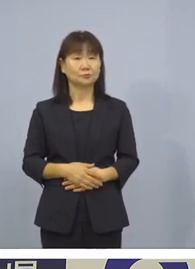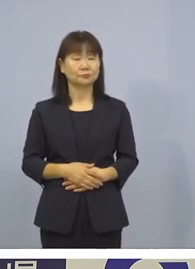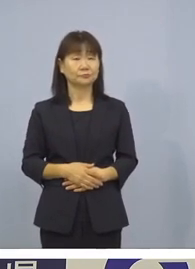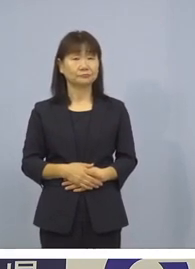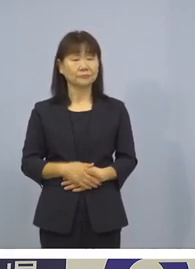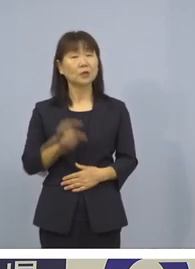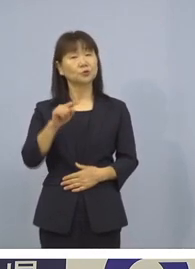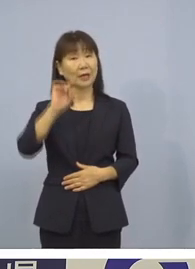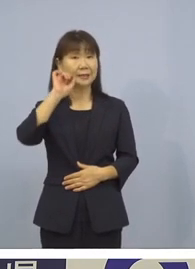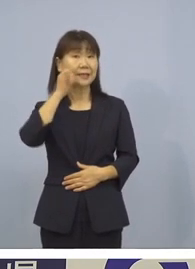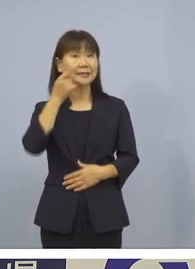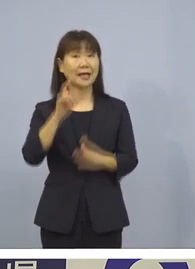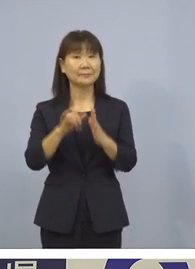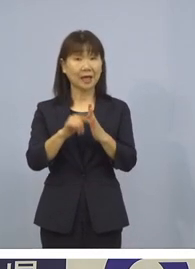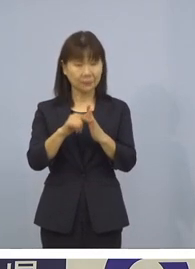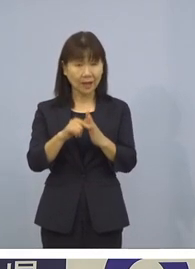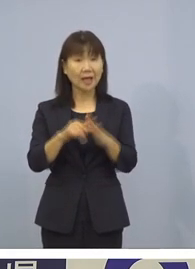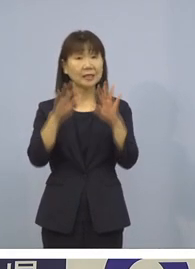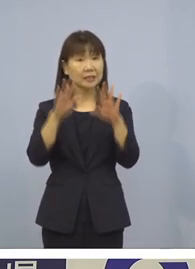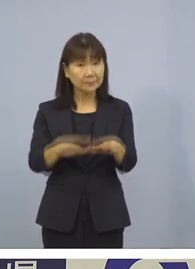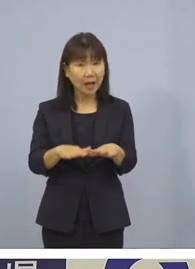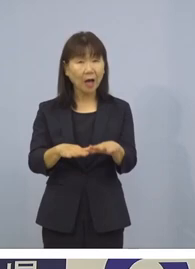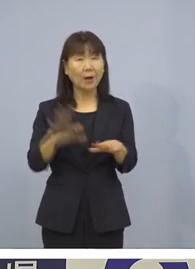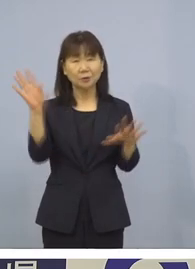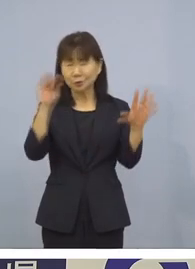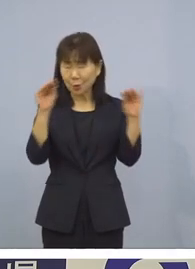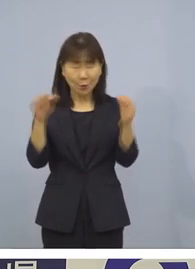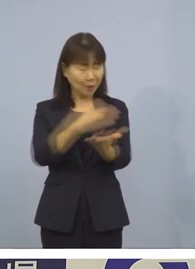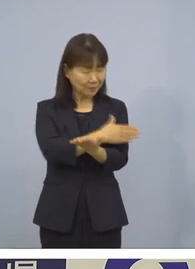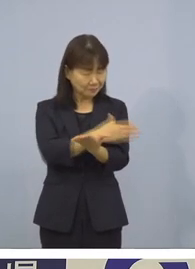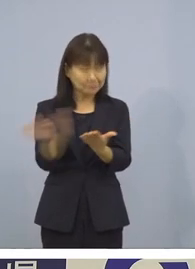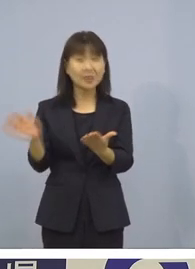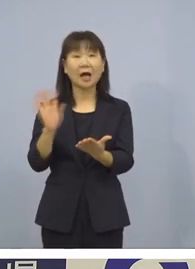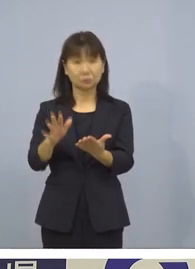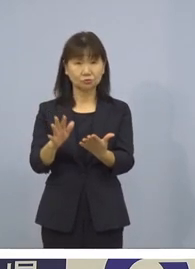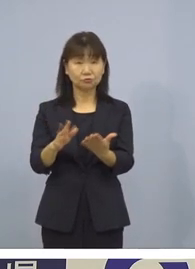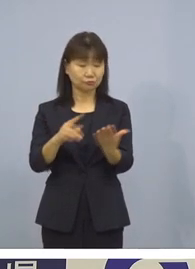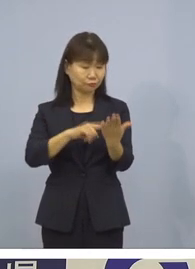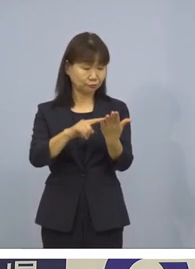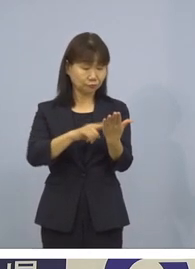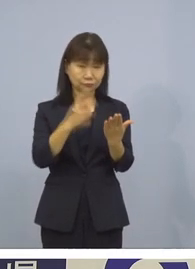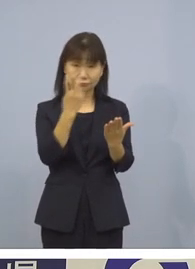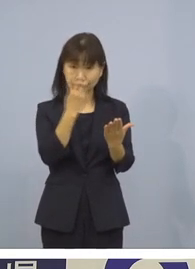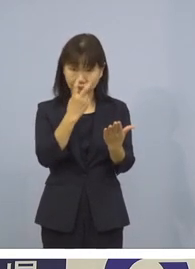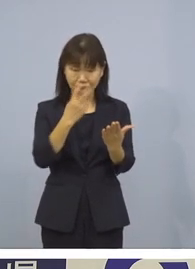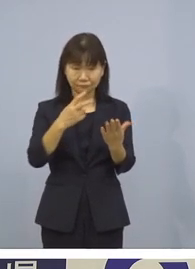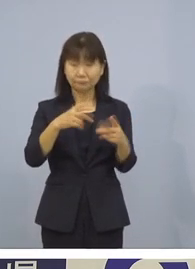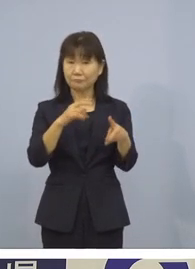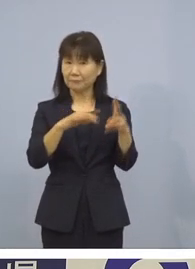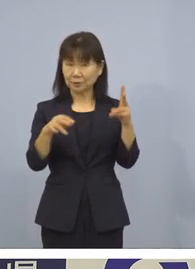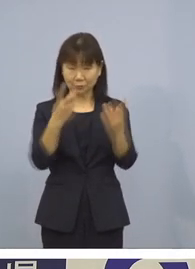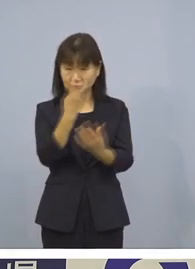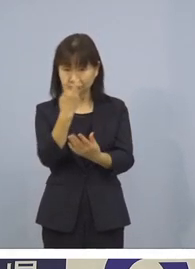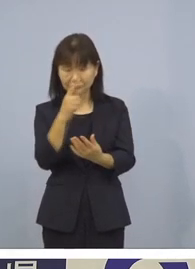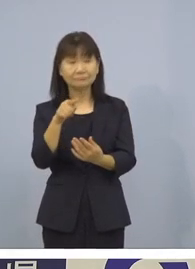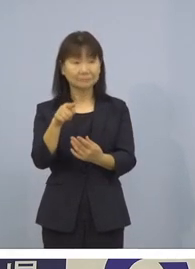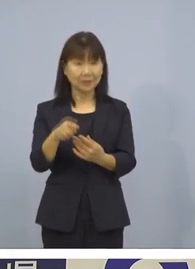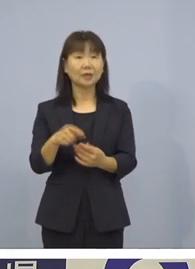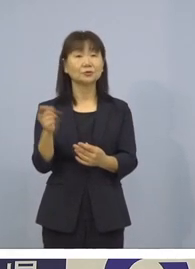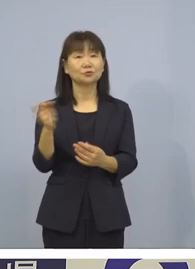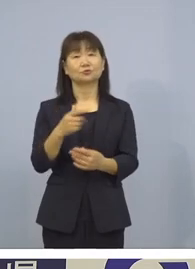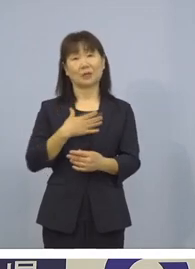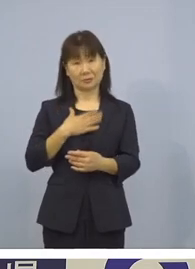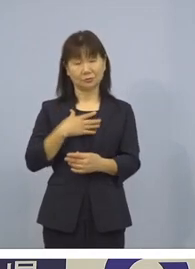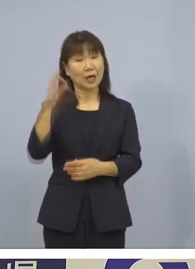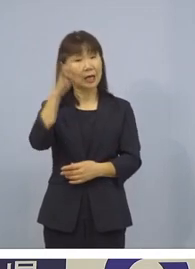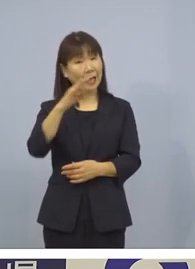それができない場合はもう今もう情報にあふれてます。ネットでググれば、例えば観光施策って言ったら